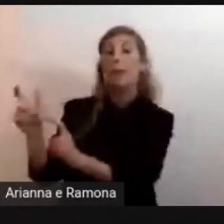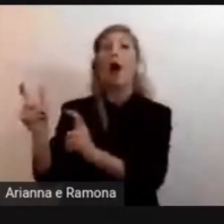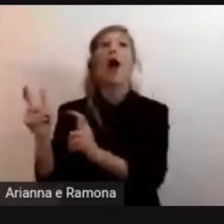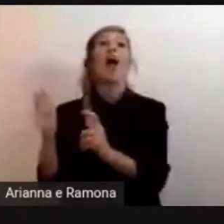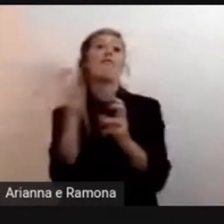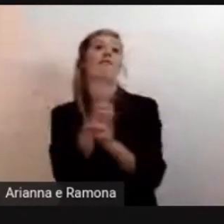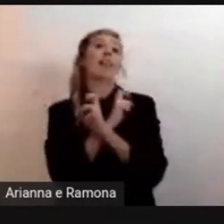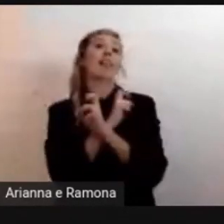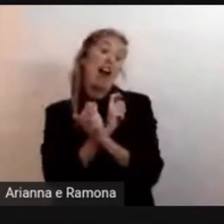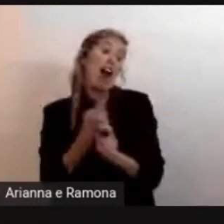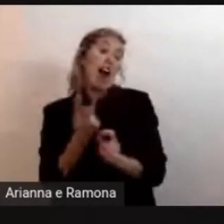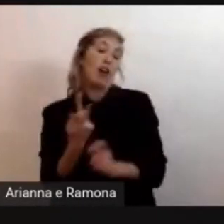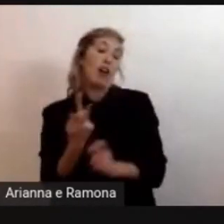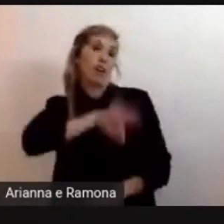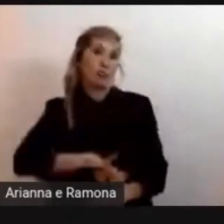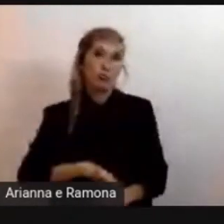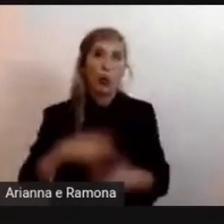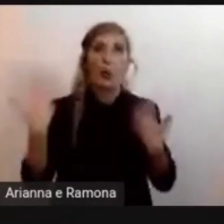lui